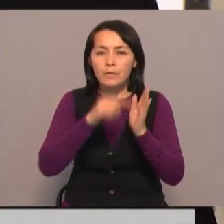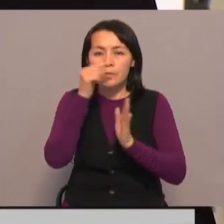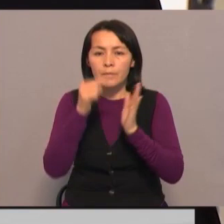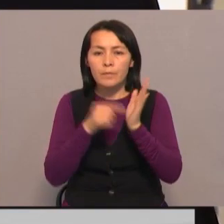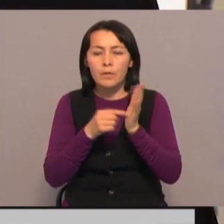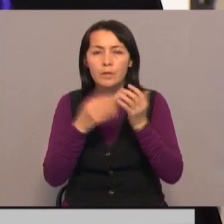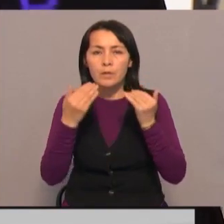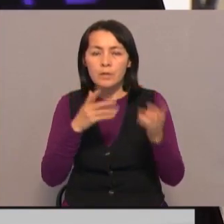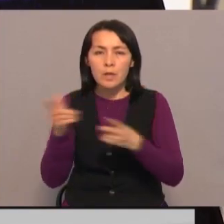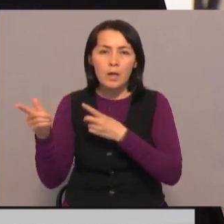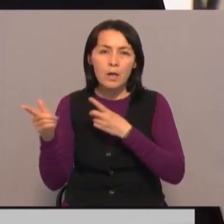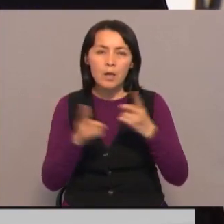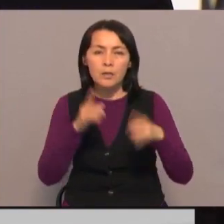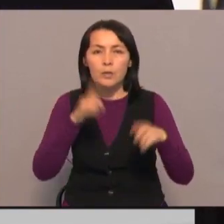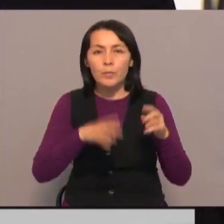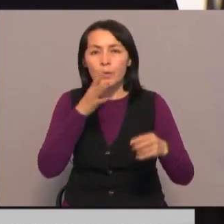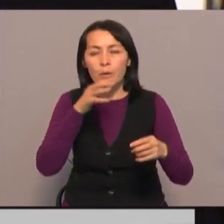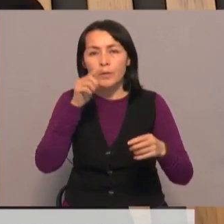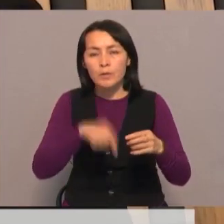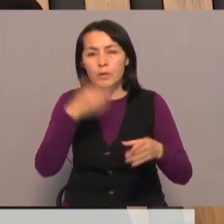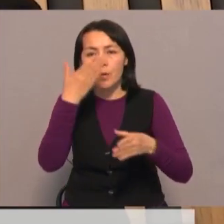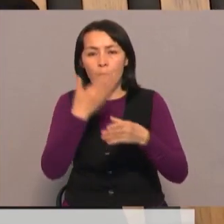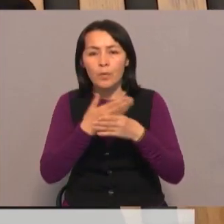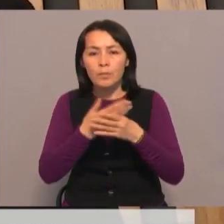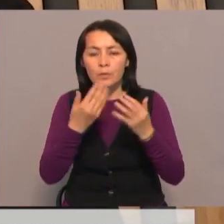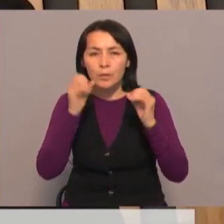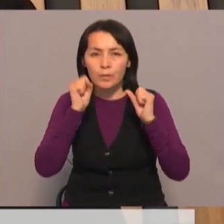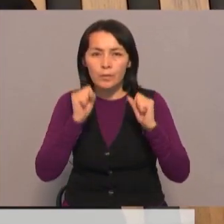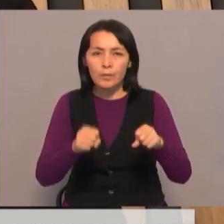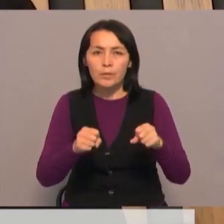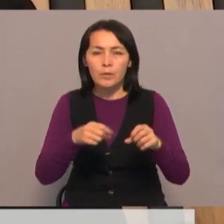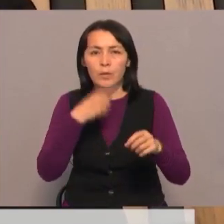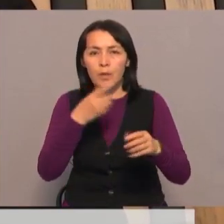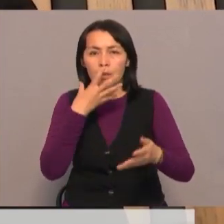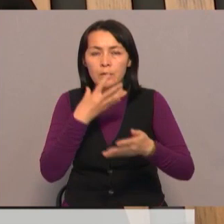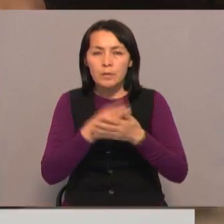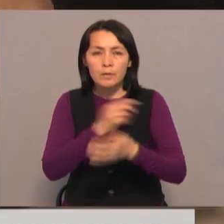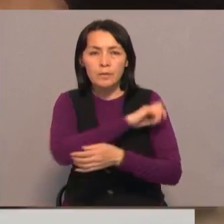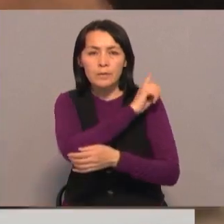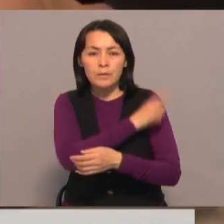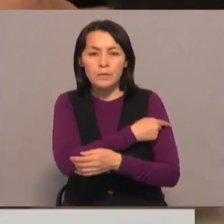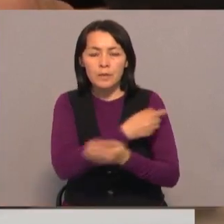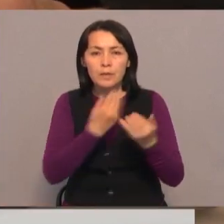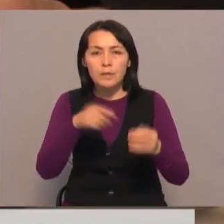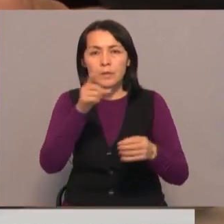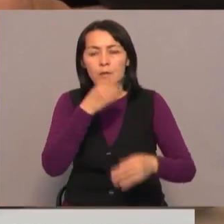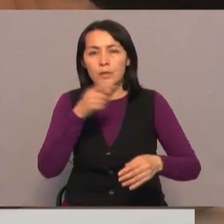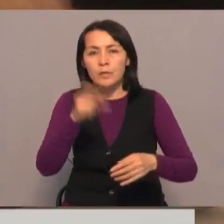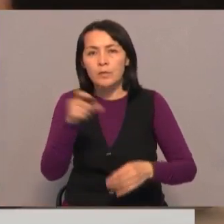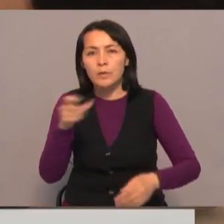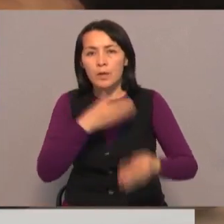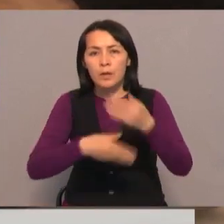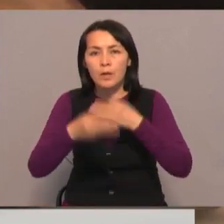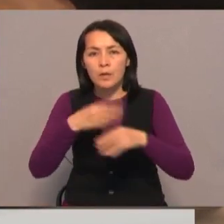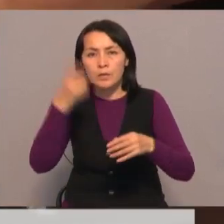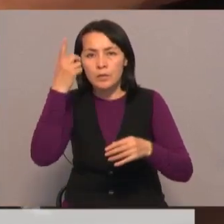вопросам, выражая готовность в любой момент прийти на помощь. Такую возможность он считает своей сильной стороной. Людей с ограниченной